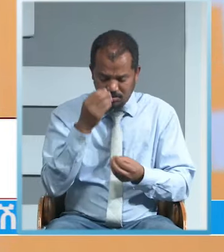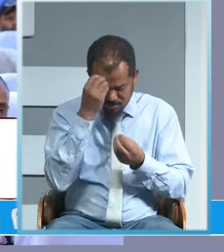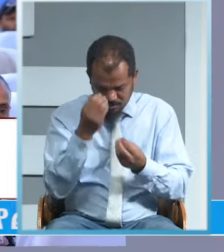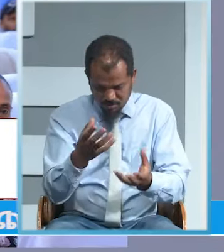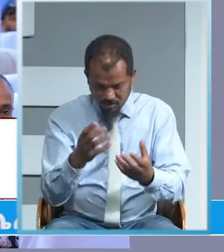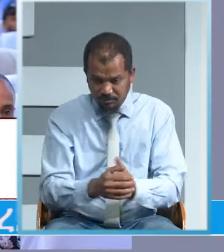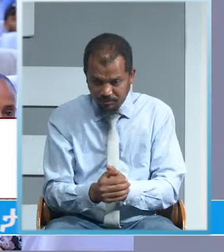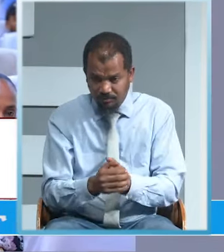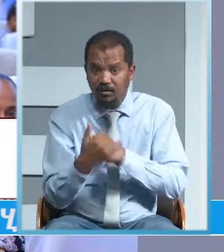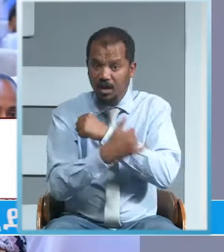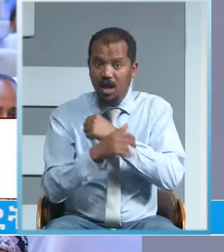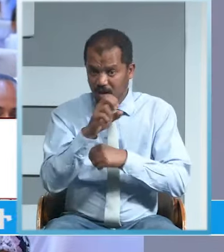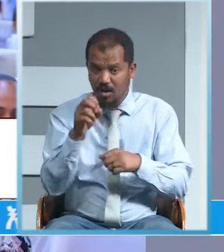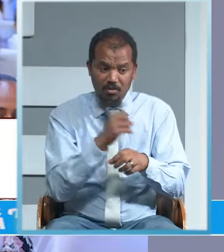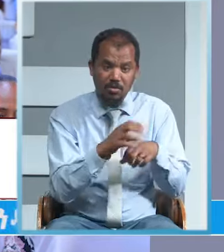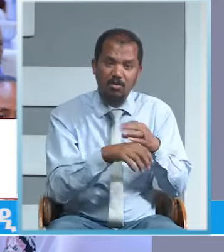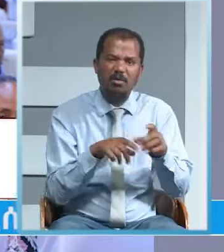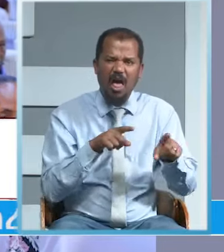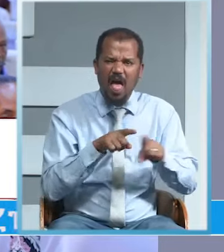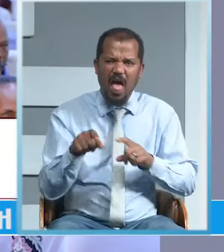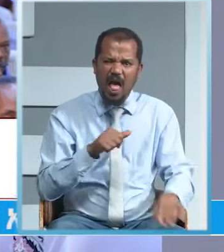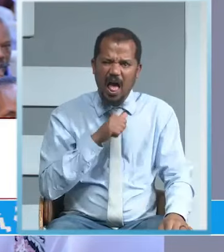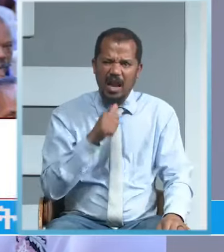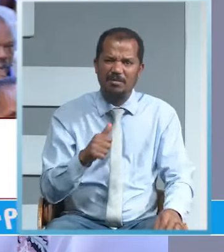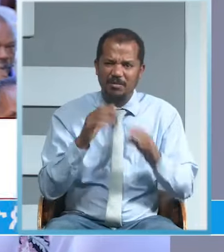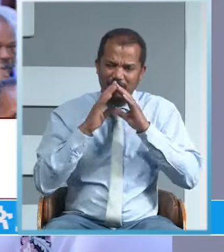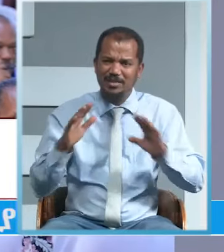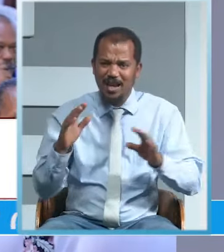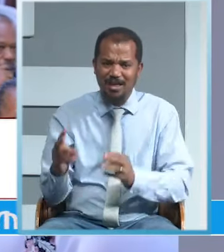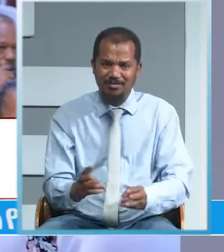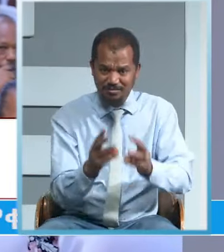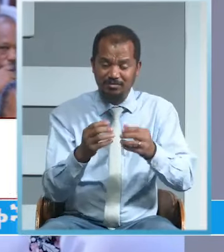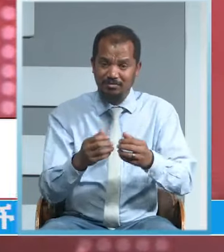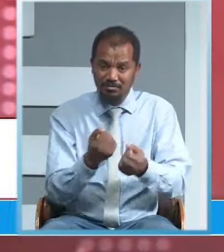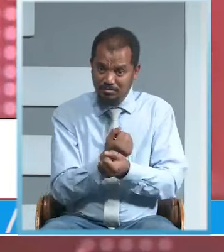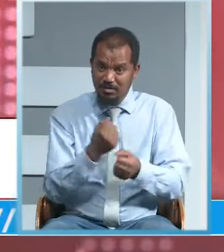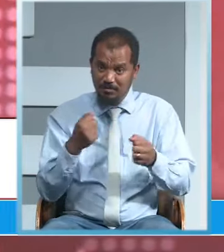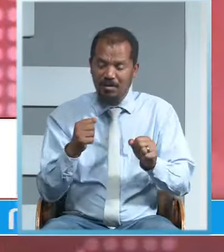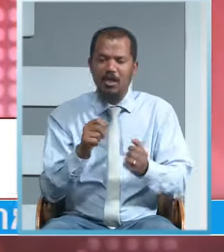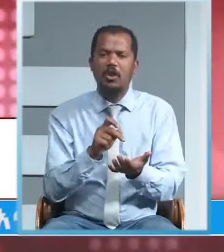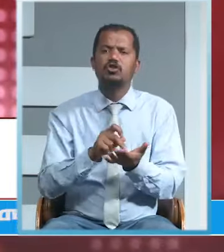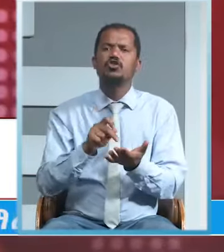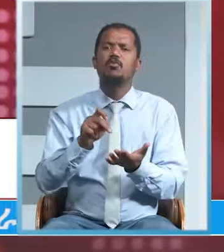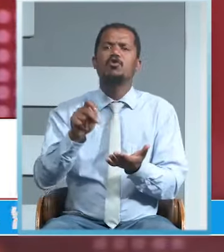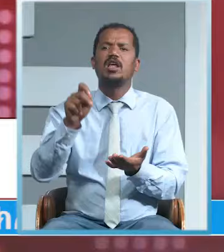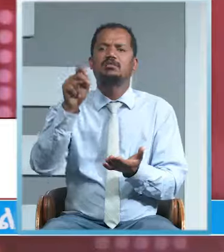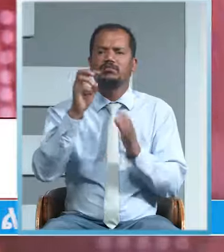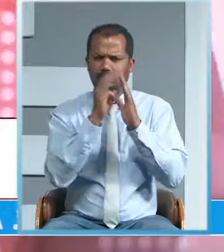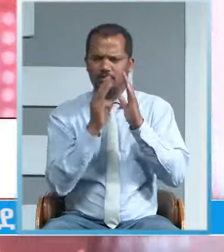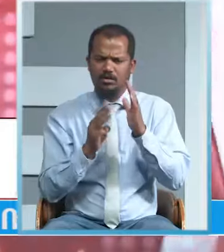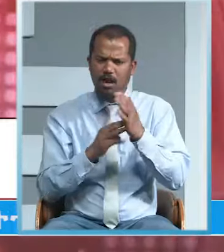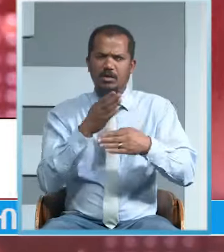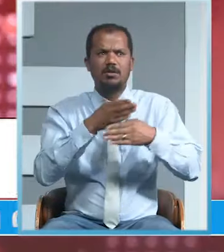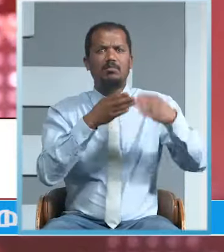አመልክተዋል። ሀገራዊ ምክክሩ አለመግባባቶችን በሰላማዊ መንገድ በመፍታት ዴሞክራሲያዊ ስርዓት ግንባታ